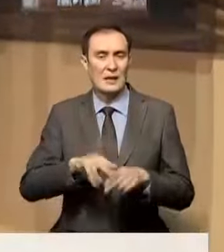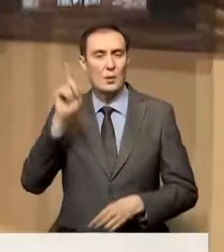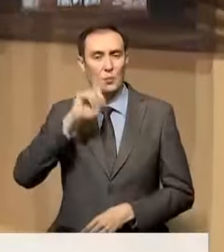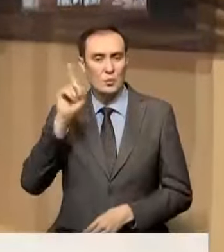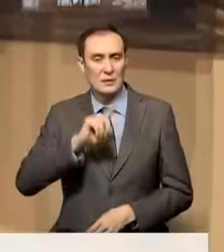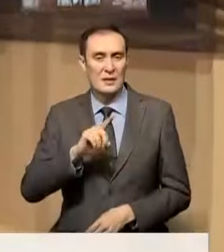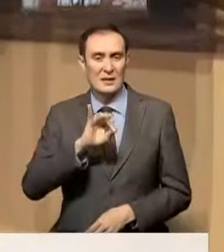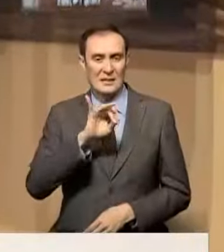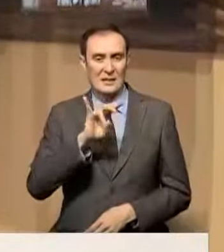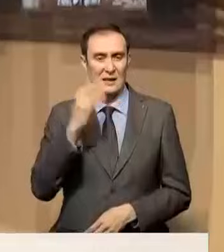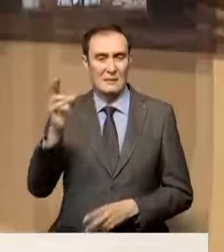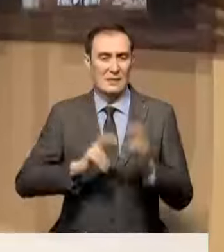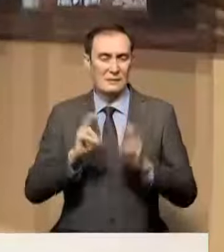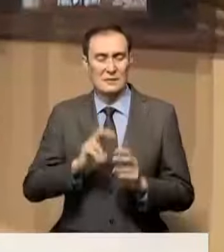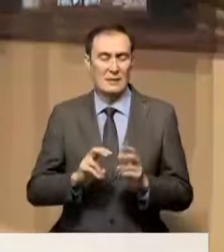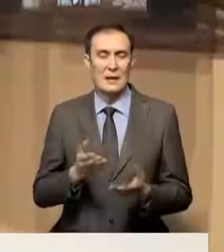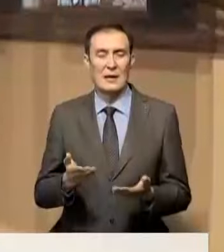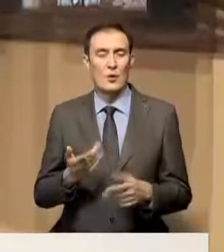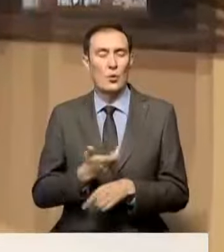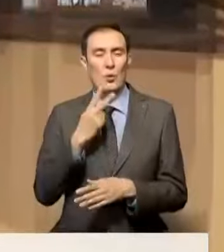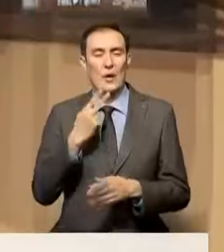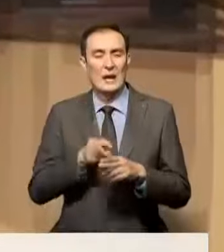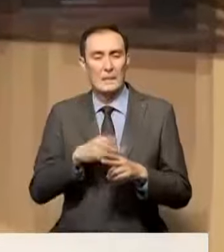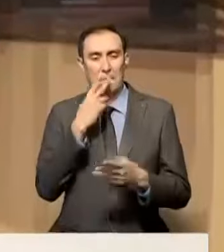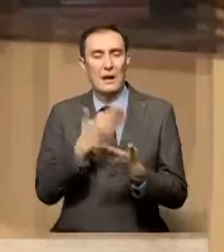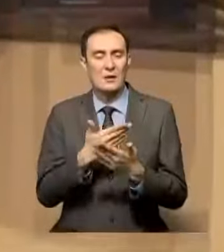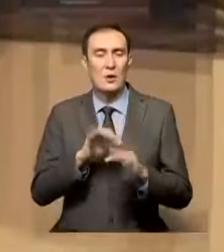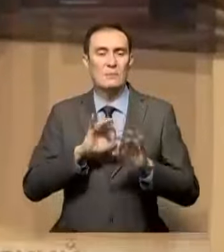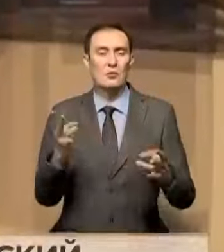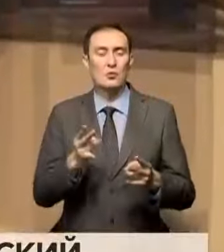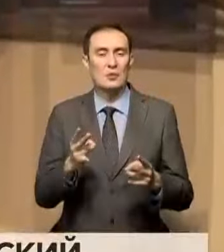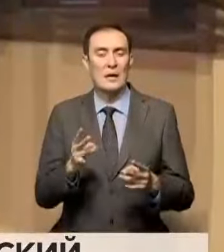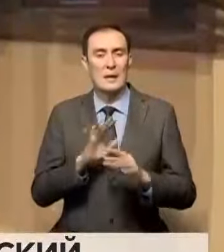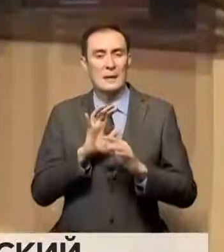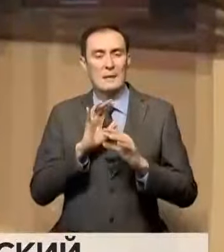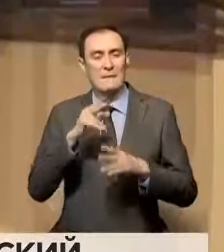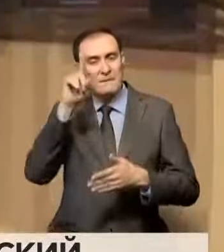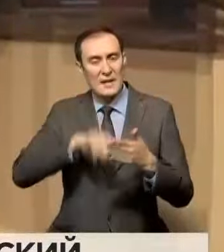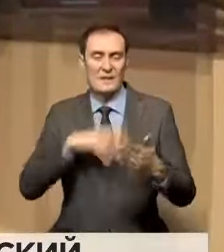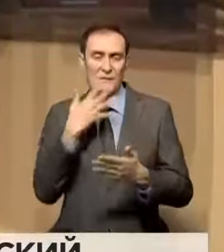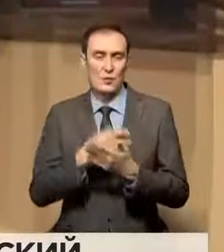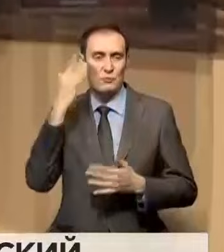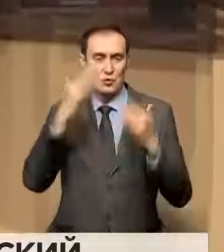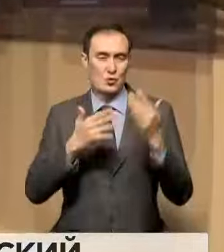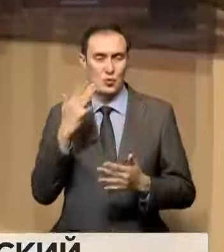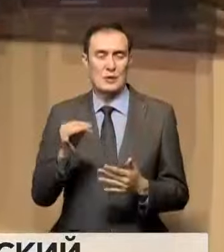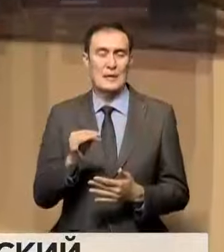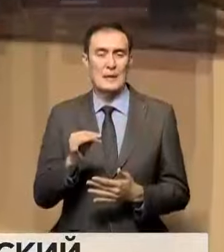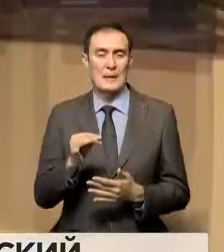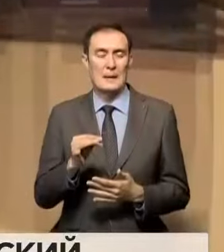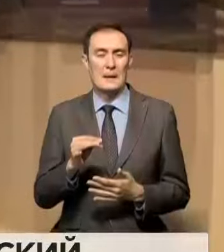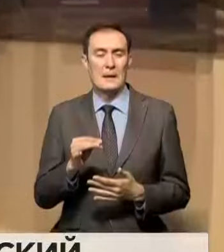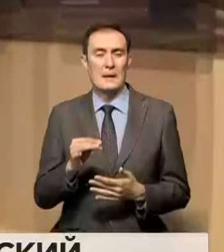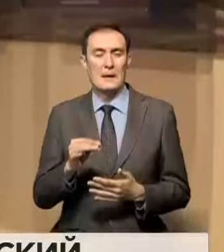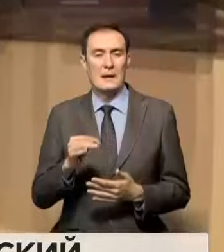мультик иранский. Он объясняет, что надо верить в свои мечты. И там